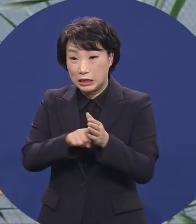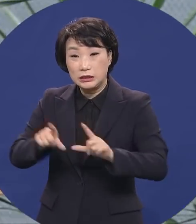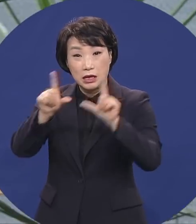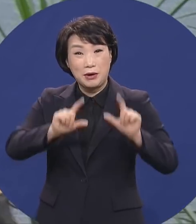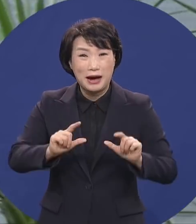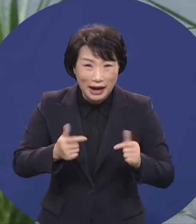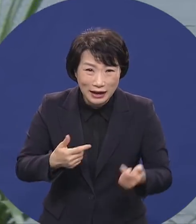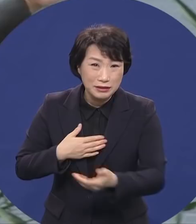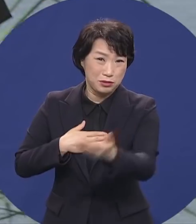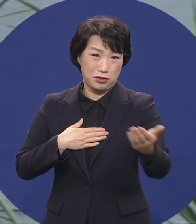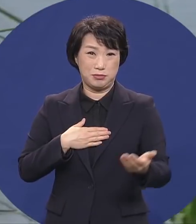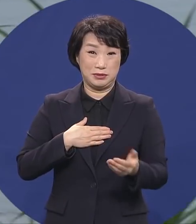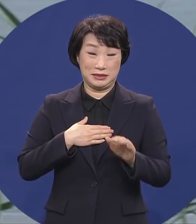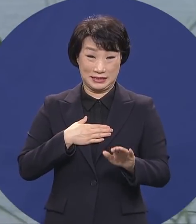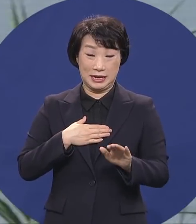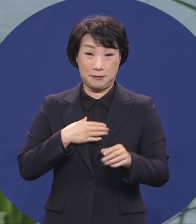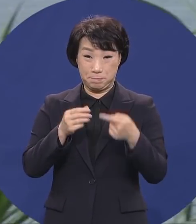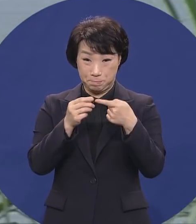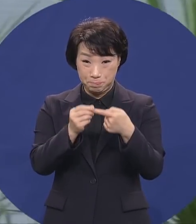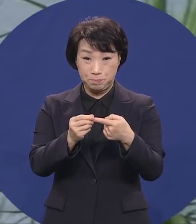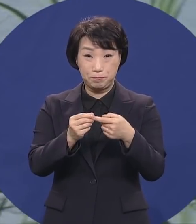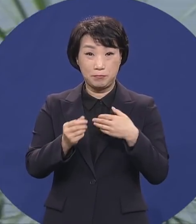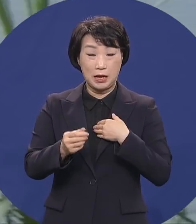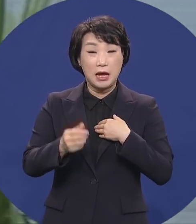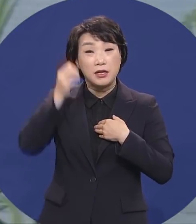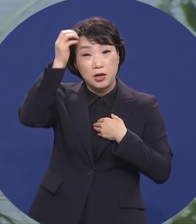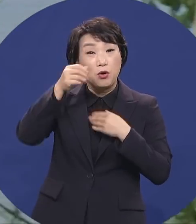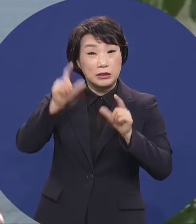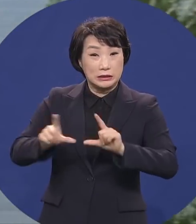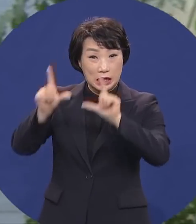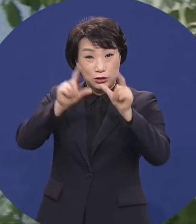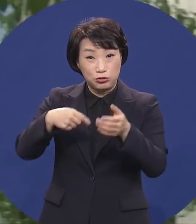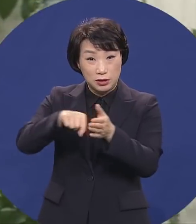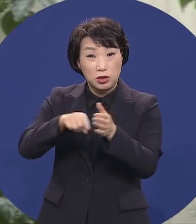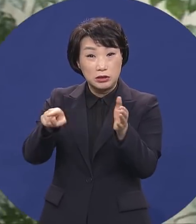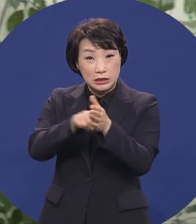게 아니라, 첫째는 내가 살려고 신앙생활합니다.